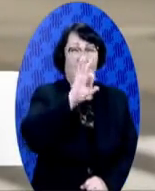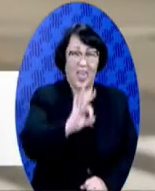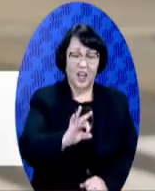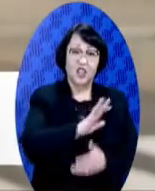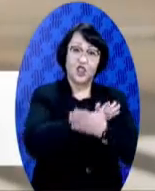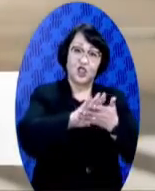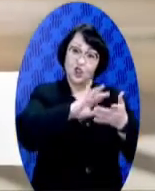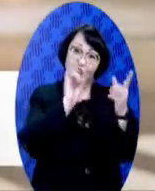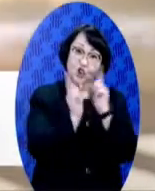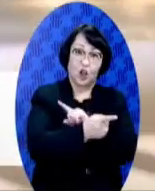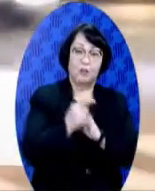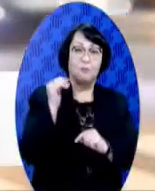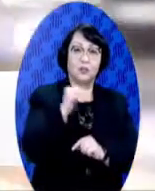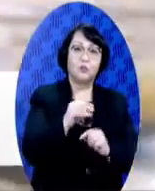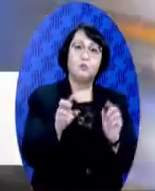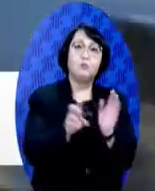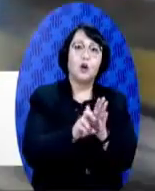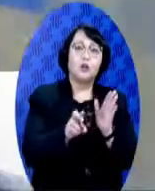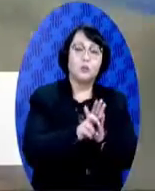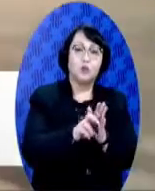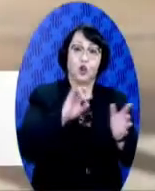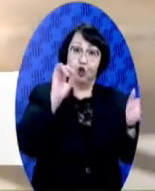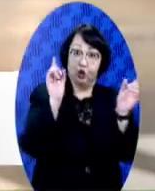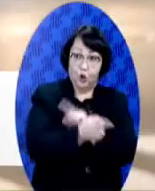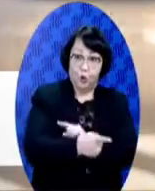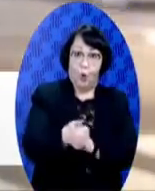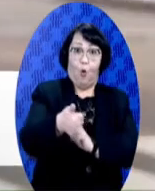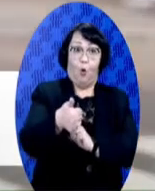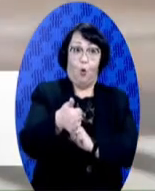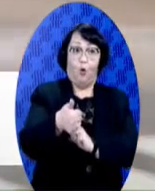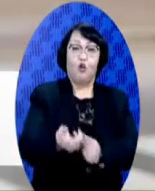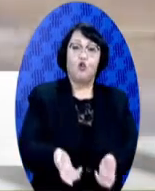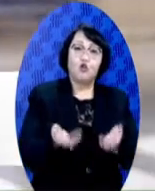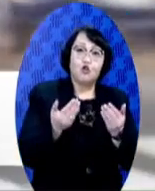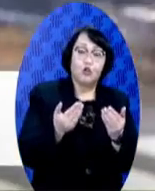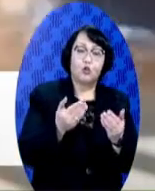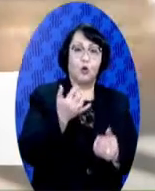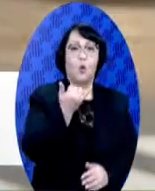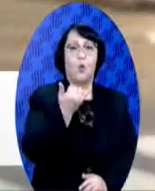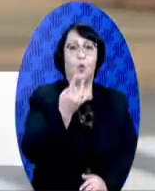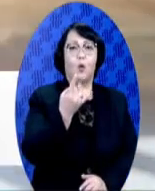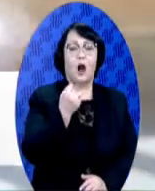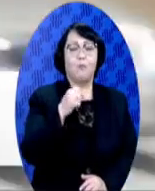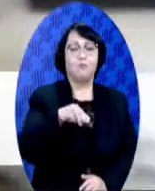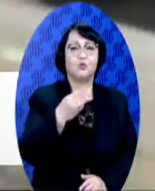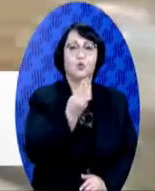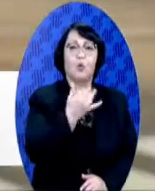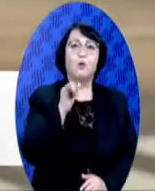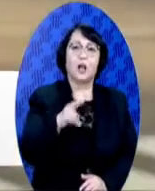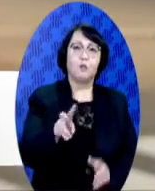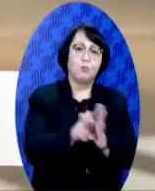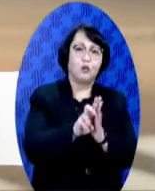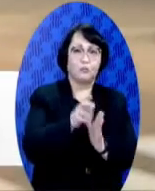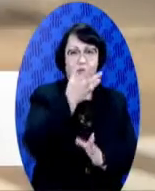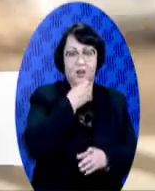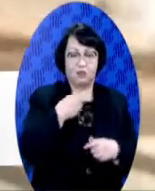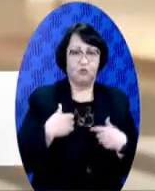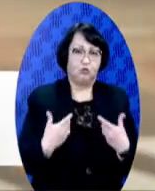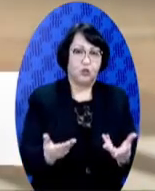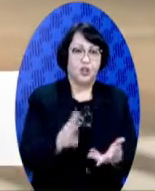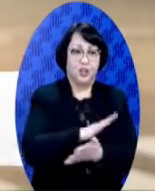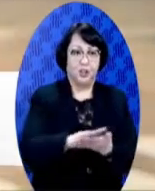бол уриалж байна. За машина хэрэв сонсон тохиолдолд бол олон хөнгөлөлт урамшуулдаг мөн идэвхээр амлаад байгаа юм аа. За үүнд бол